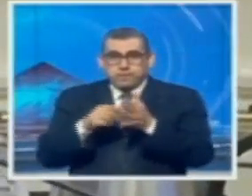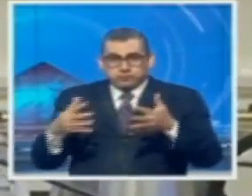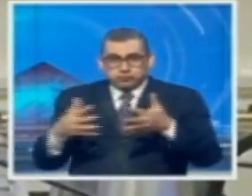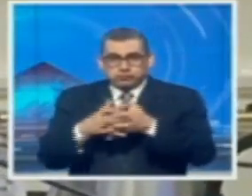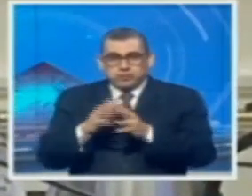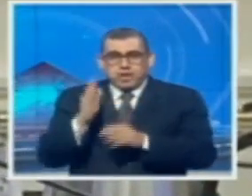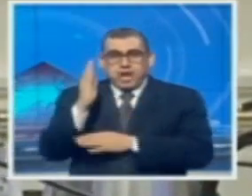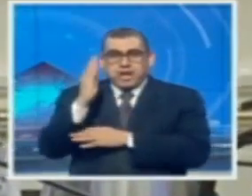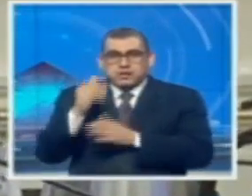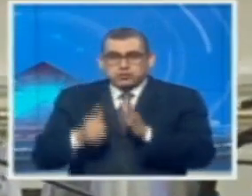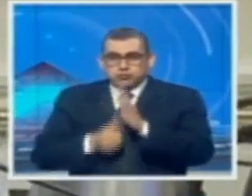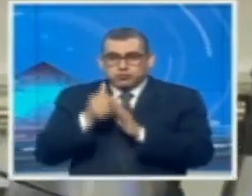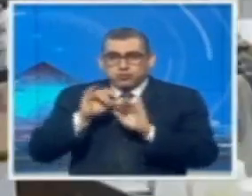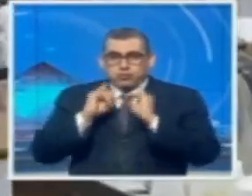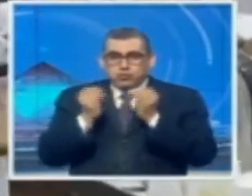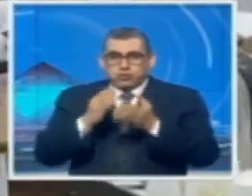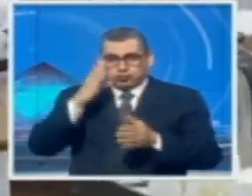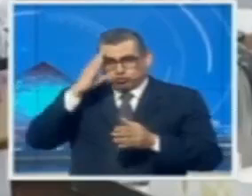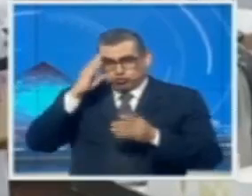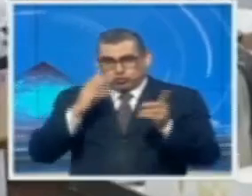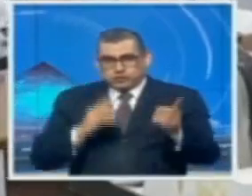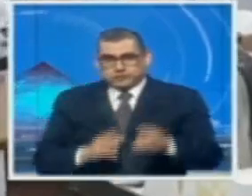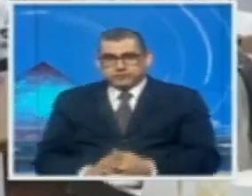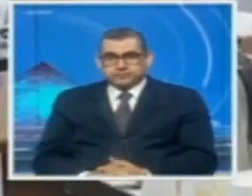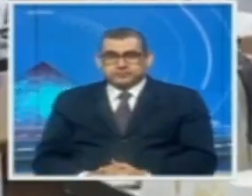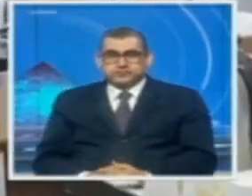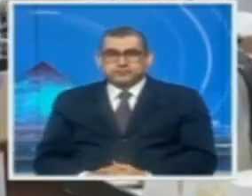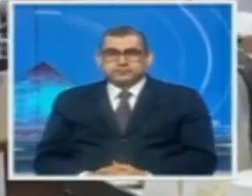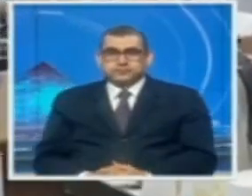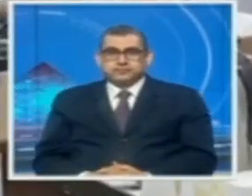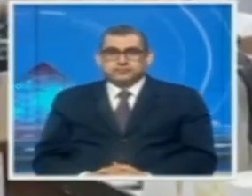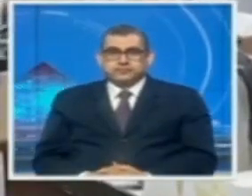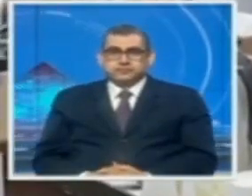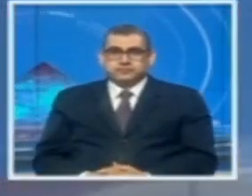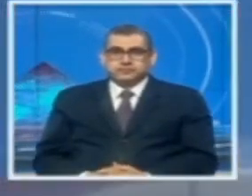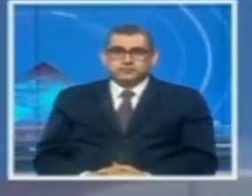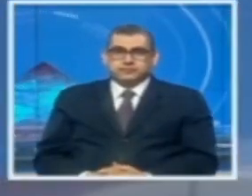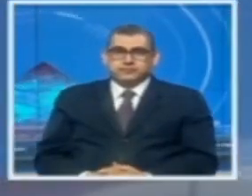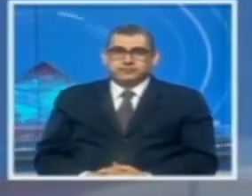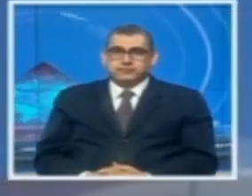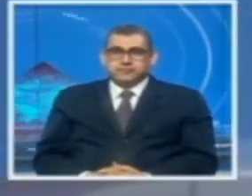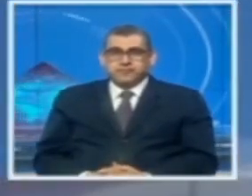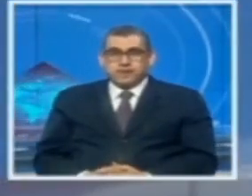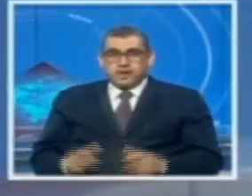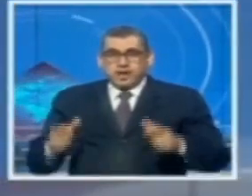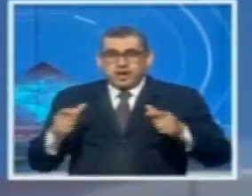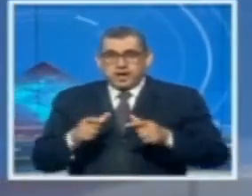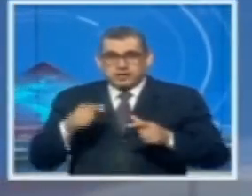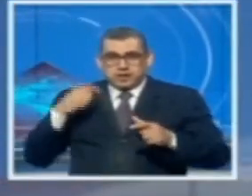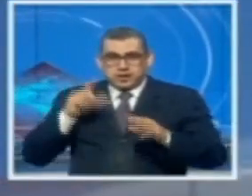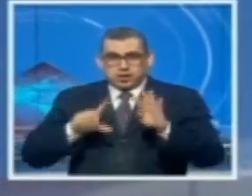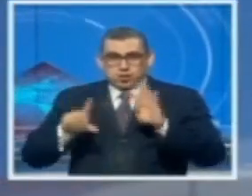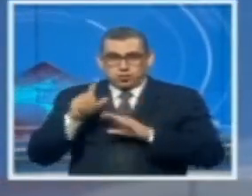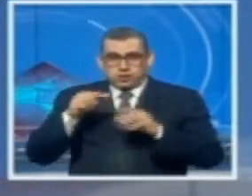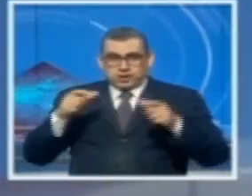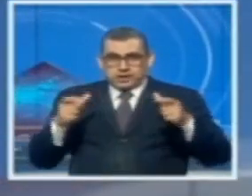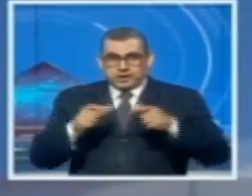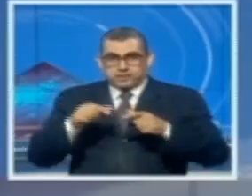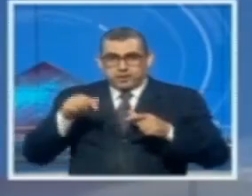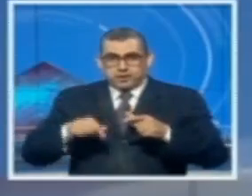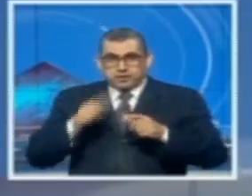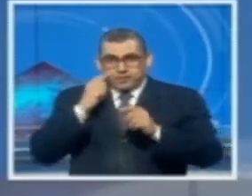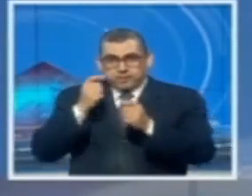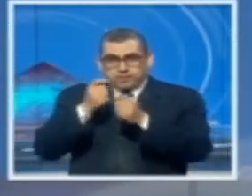رئيس في نجاح هذا المؤتمر. عقد دكتور مصطفى مدبولي رئيس مجلس الوزراء